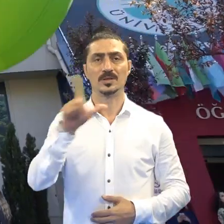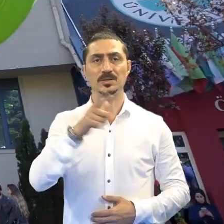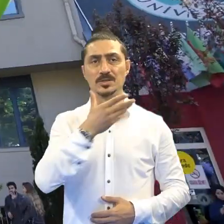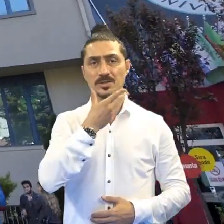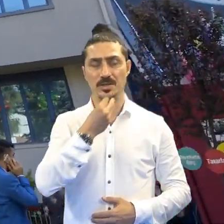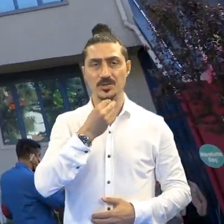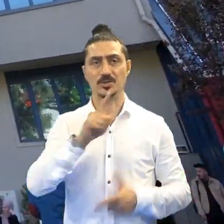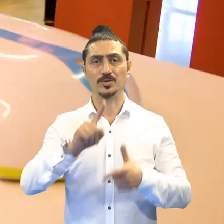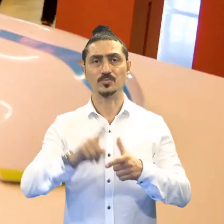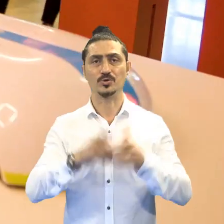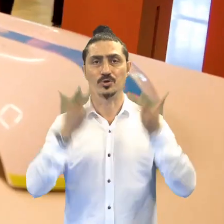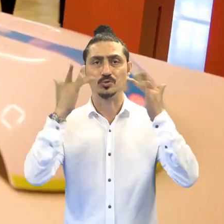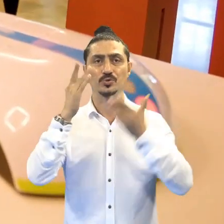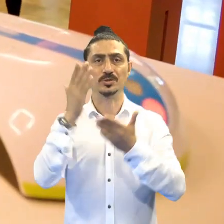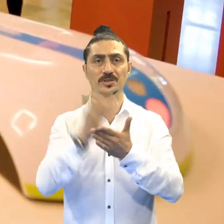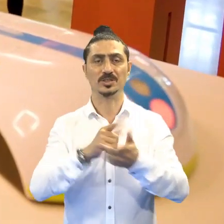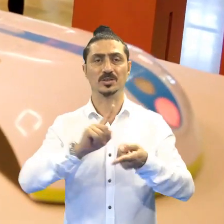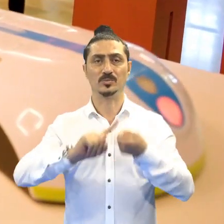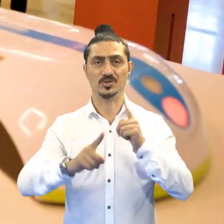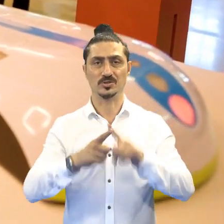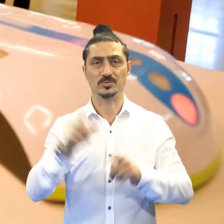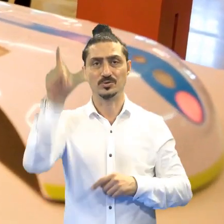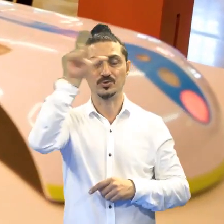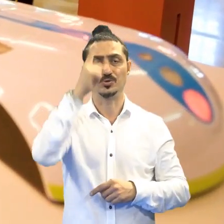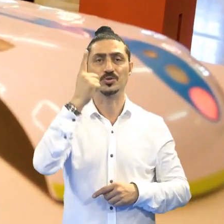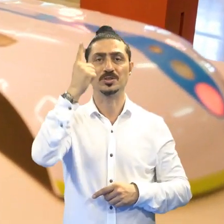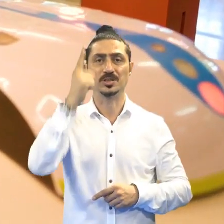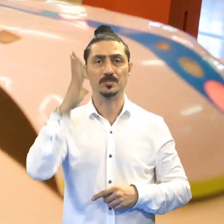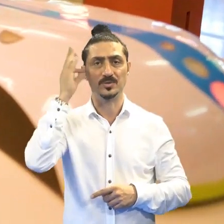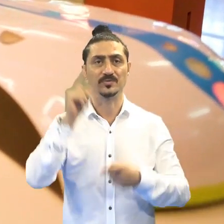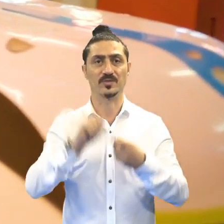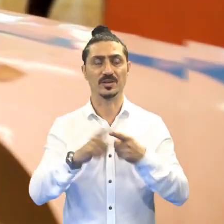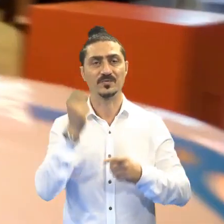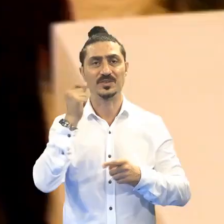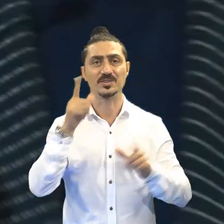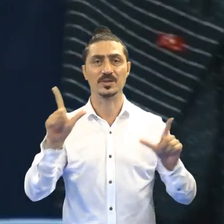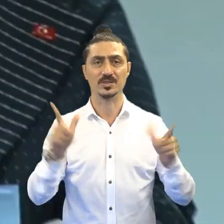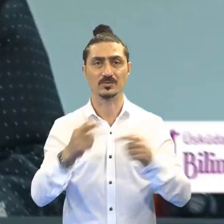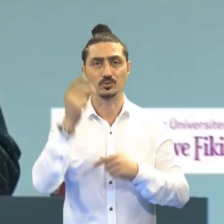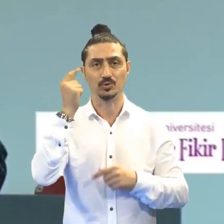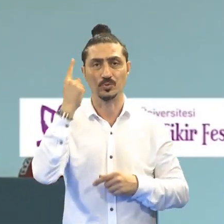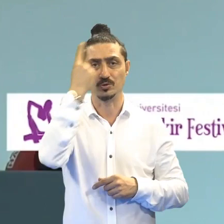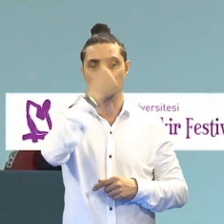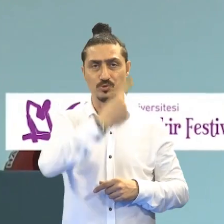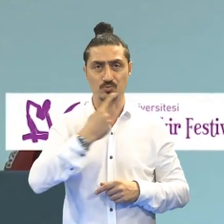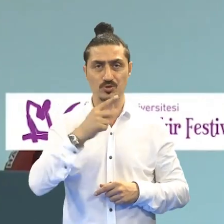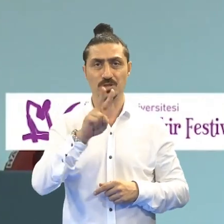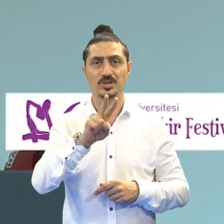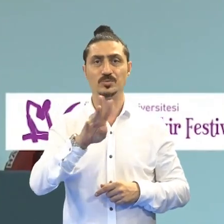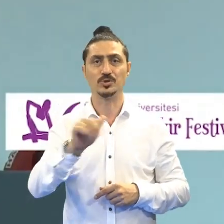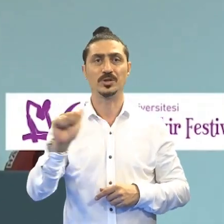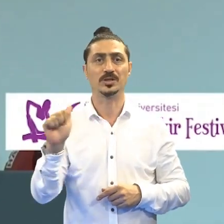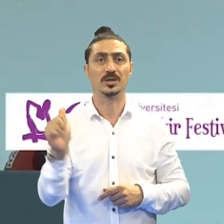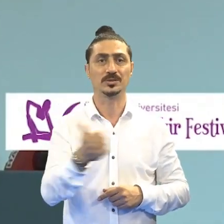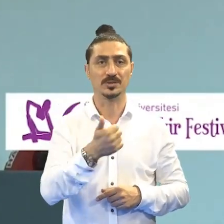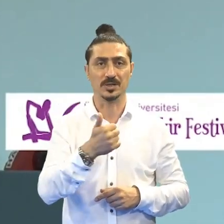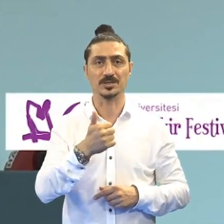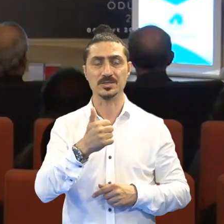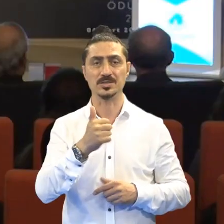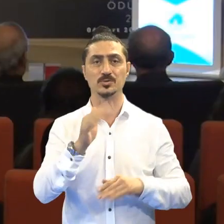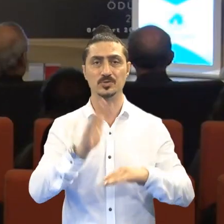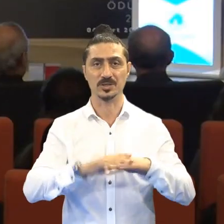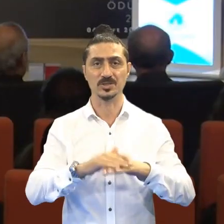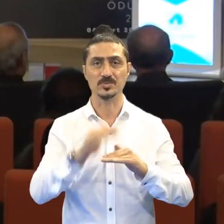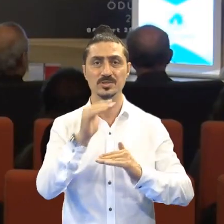Liseli gençlere proje kültürünü kazandırmayı amaçladığımız Türkiye'nin ilk bilim ve fikir festivali, unutulmaya yüz tutmuş 24 altın